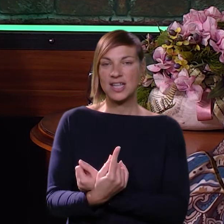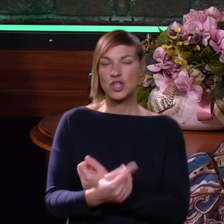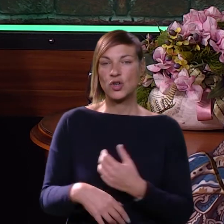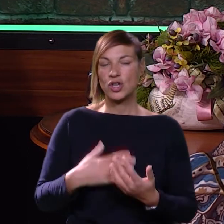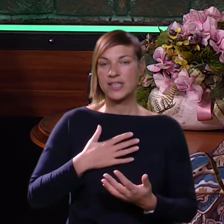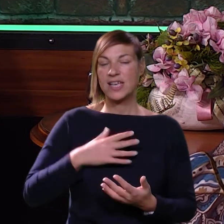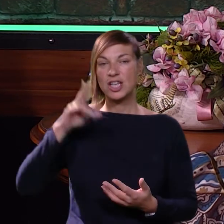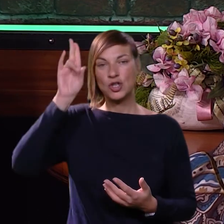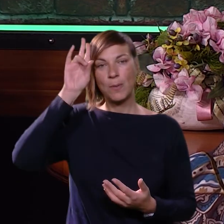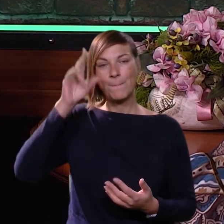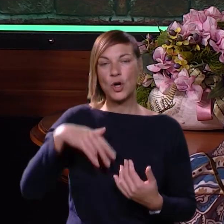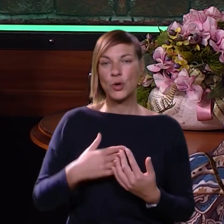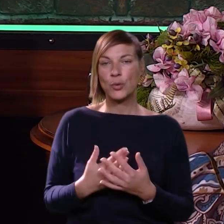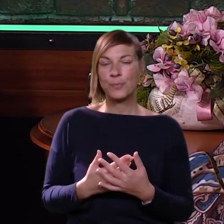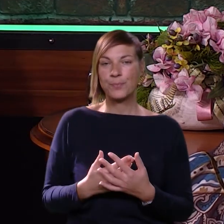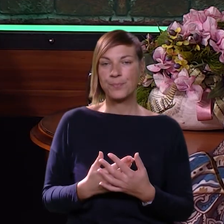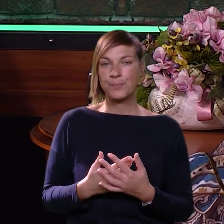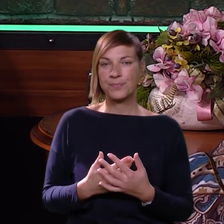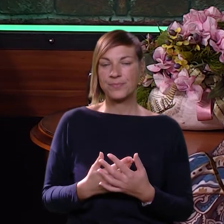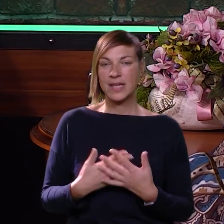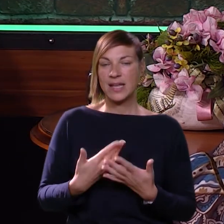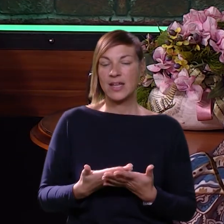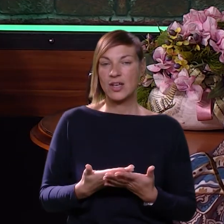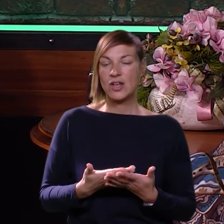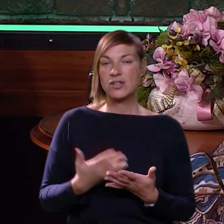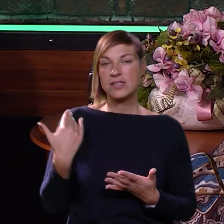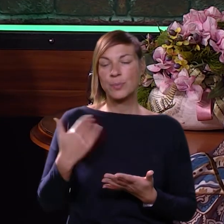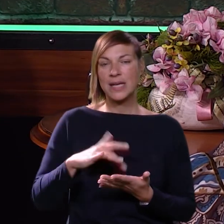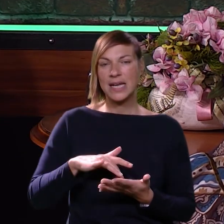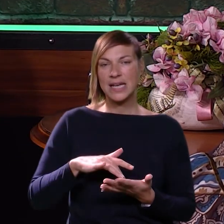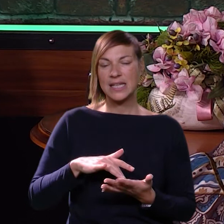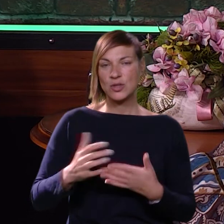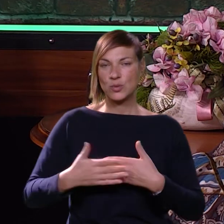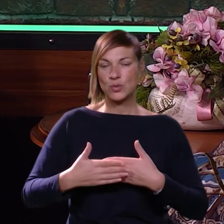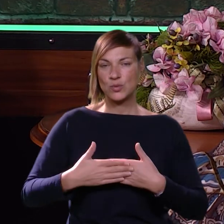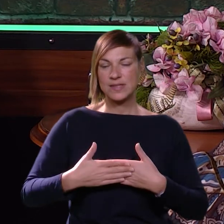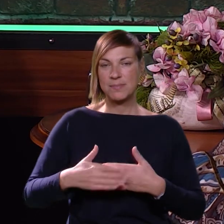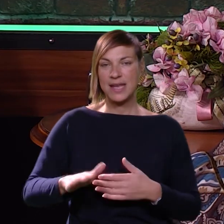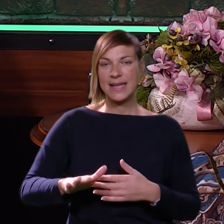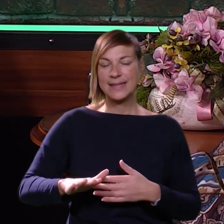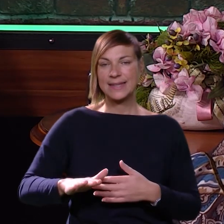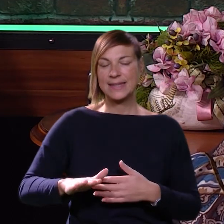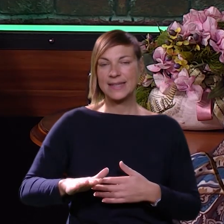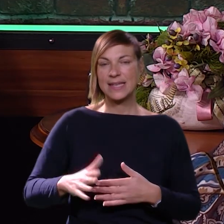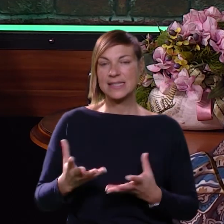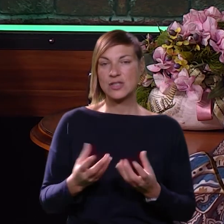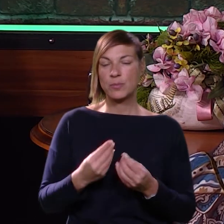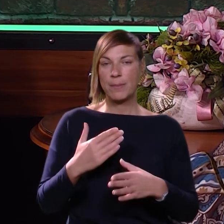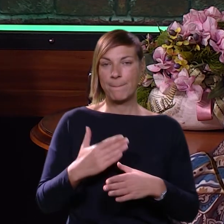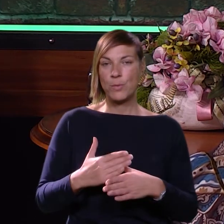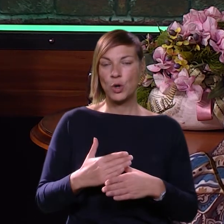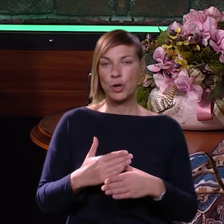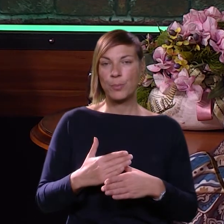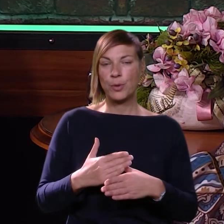ništa dogoditi, ja to mogu i oni su stvarno bili tu uz mene. Djeca su mi